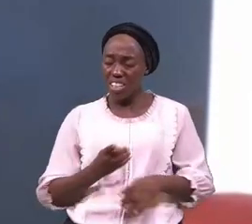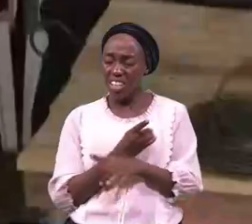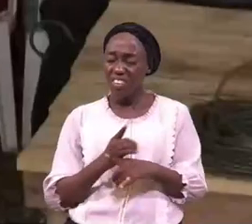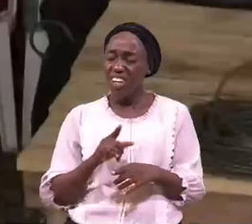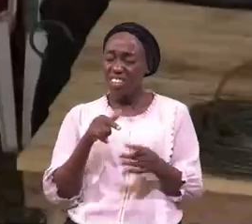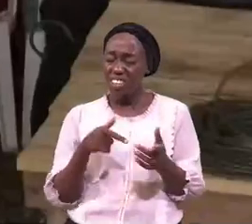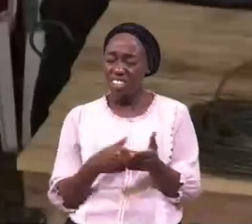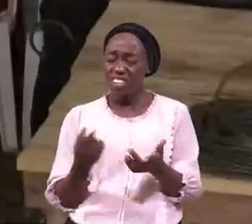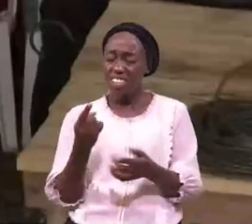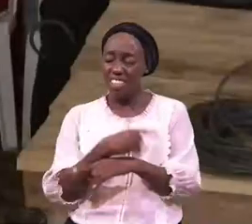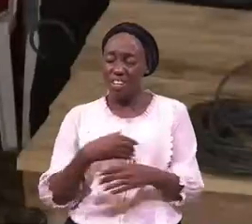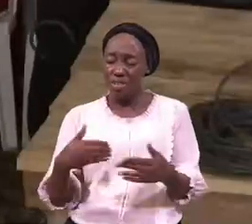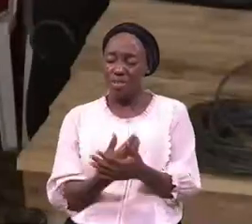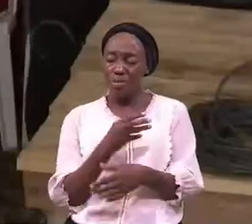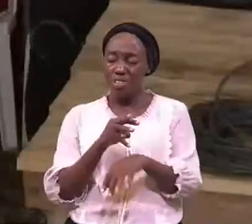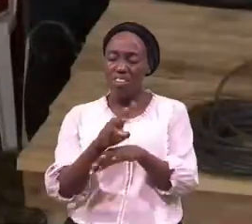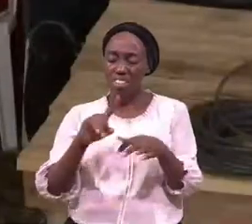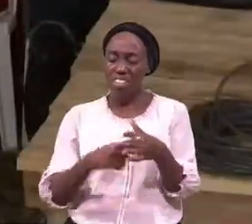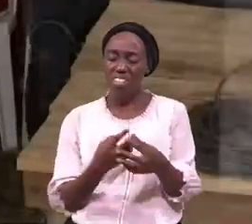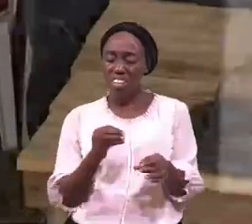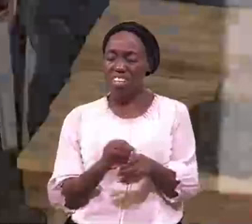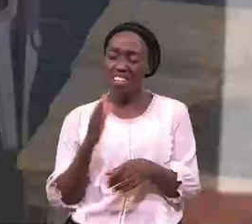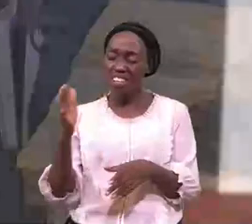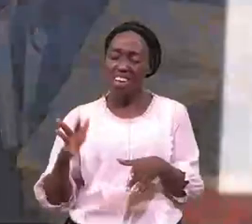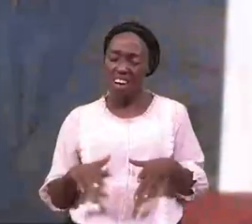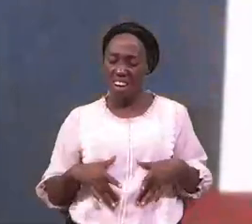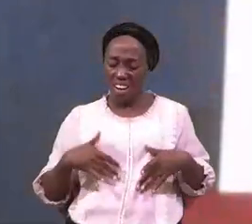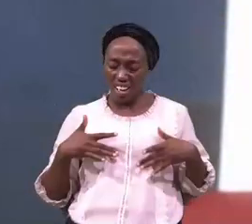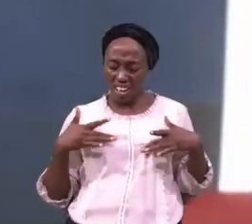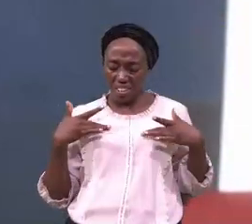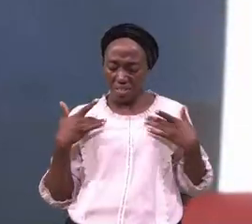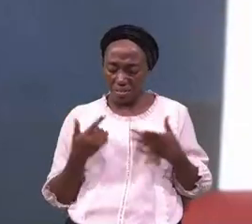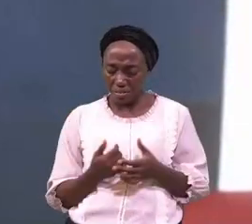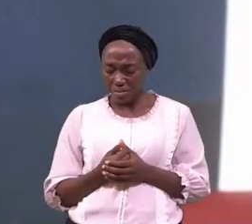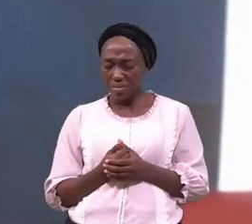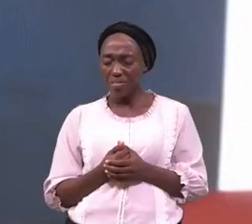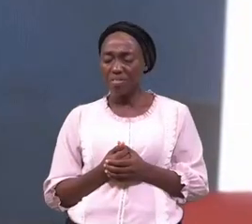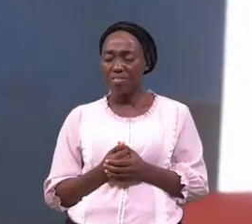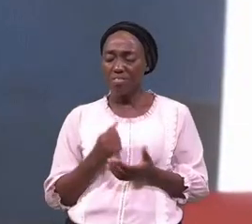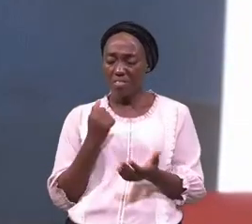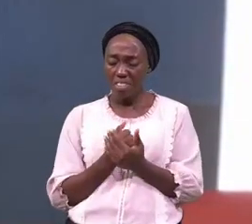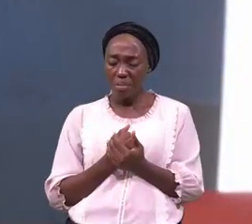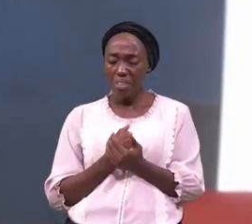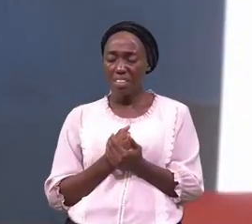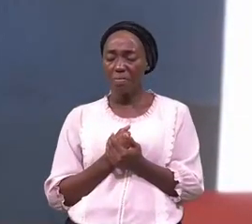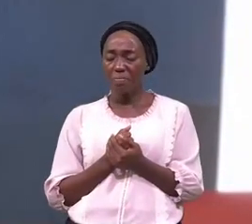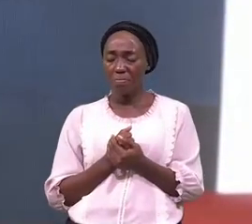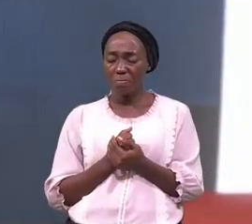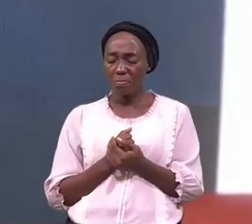Ceux qui n'ont jamais prié pour les malades, ceux qui n'ont jamais fait de miracles, ils le feront, le ciel va